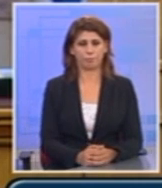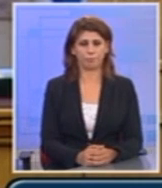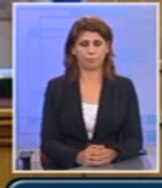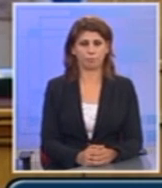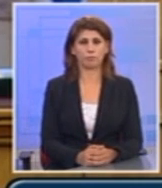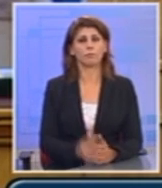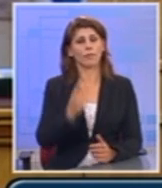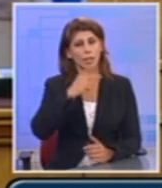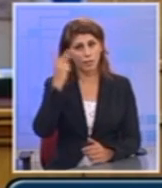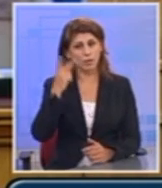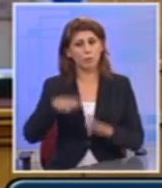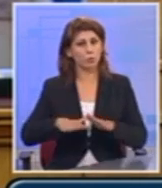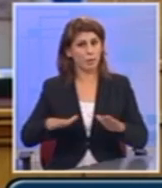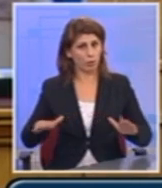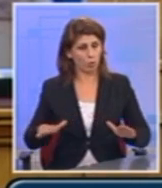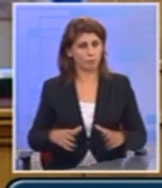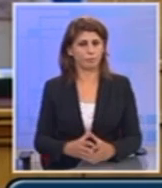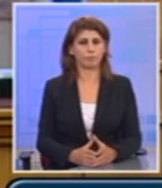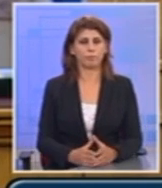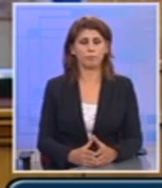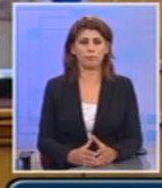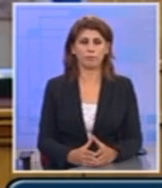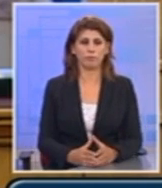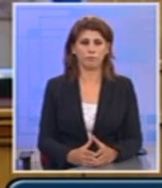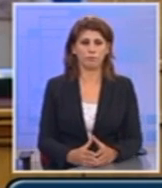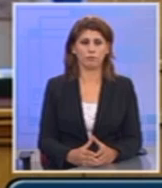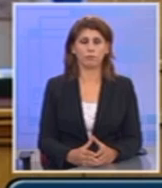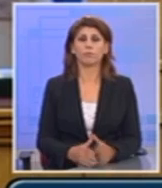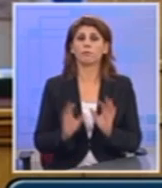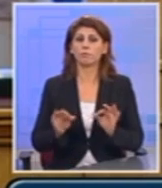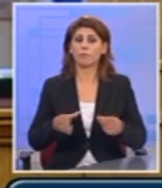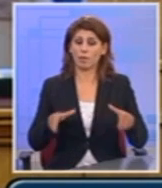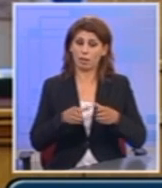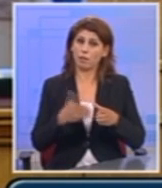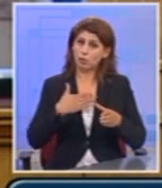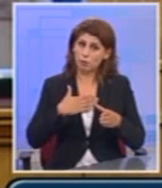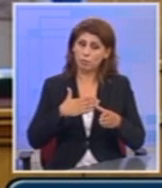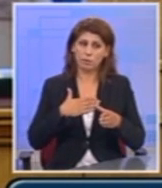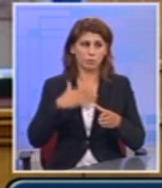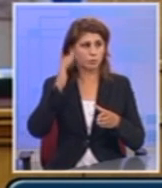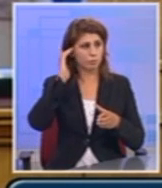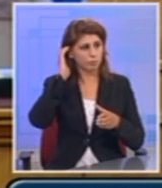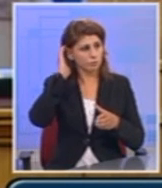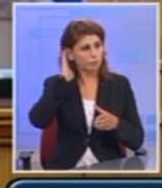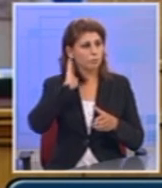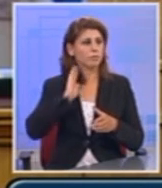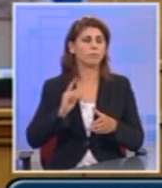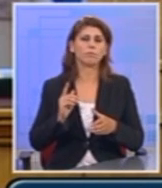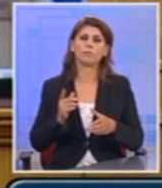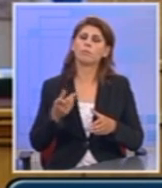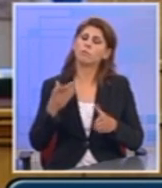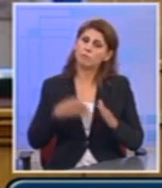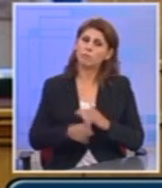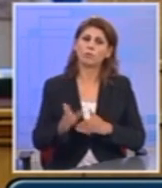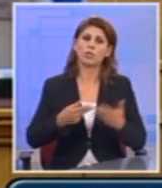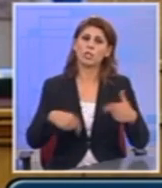και τα δικαιώματα του παιδιού και βέβαια η επιτροπή μου η οποία υπεβλήθη σστο συμβούλιο ανθρωπίνων